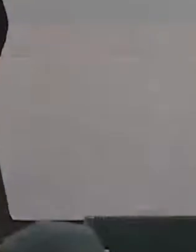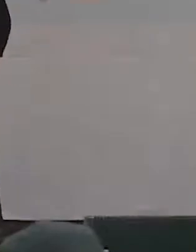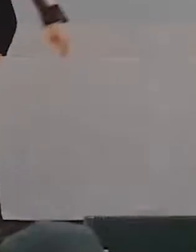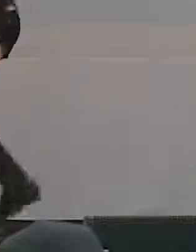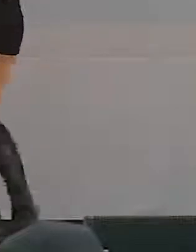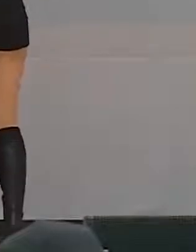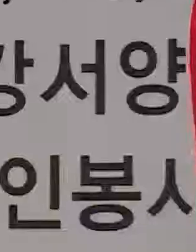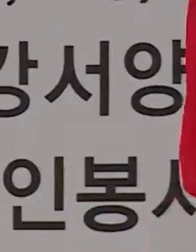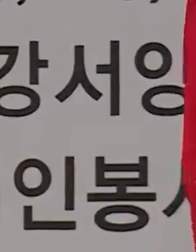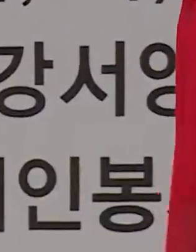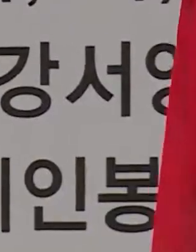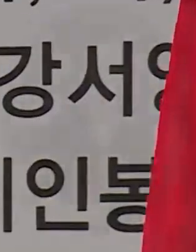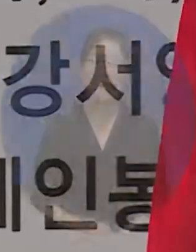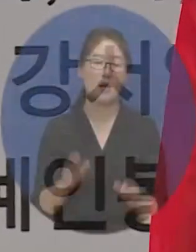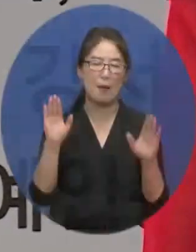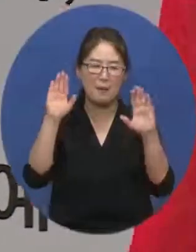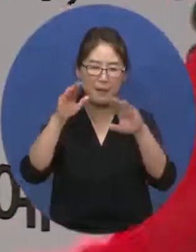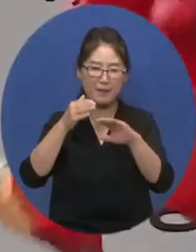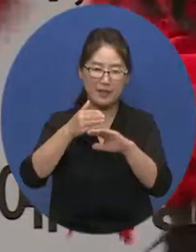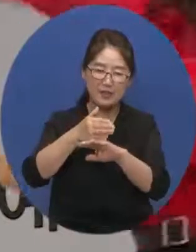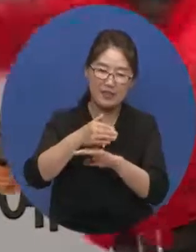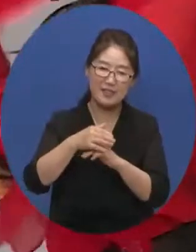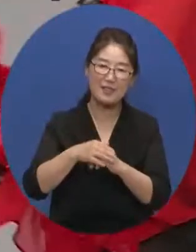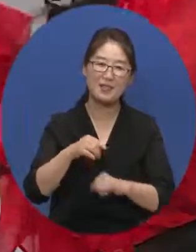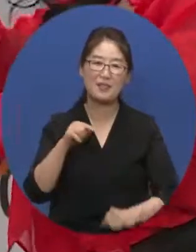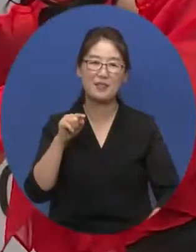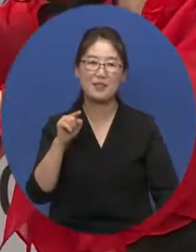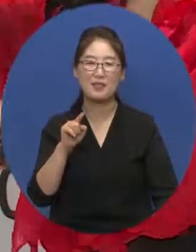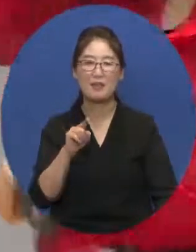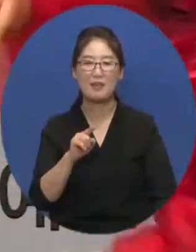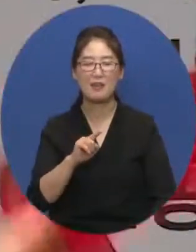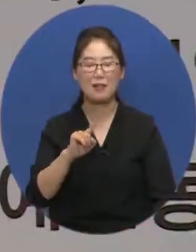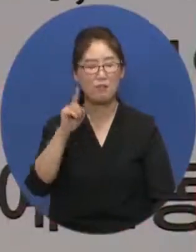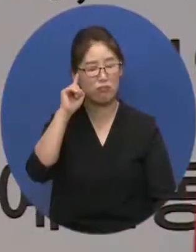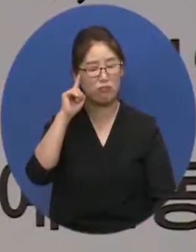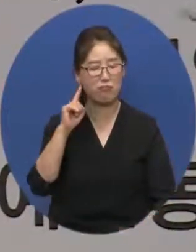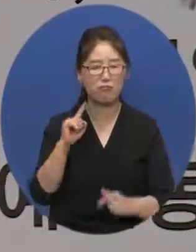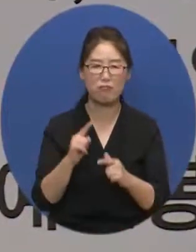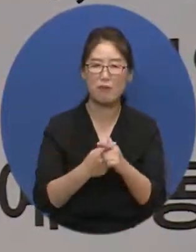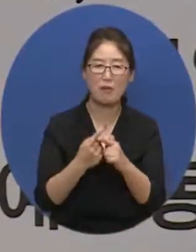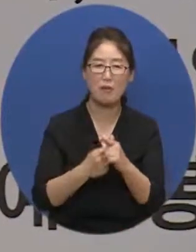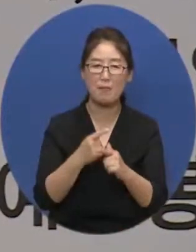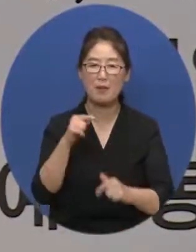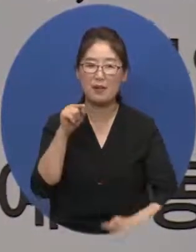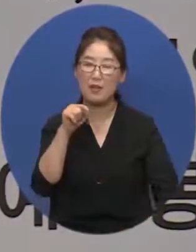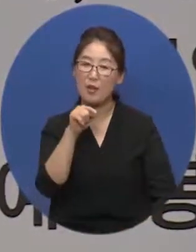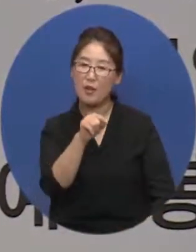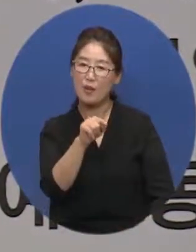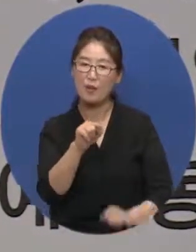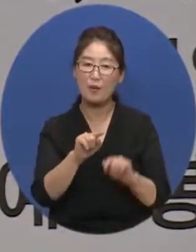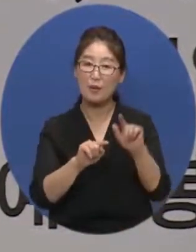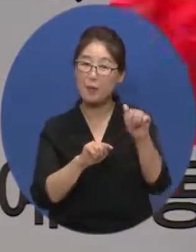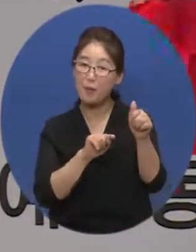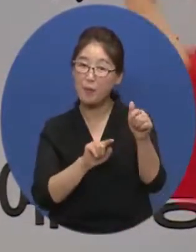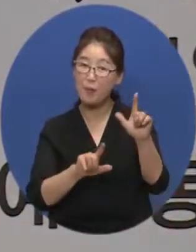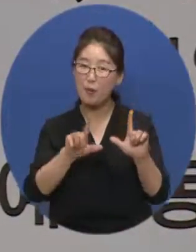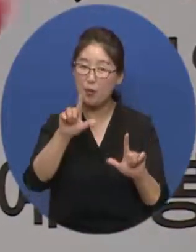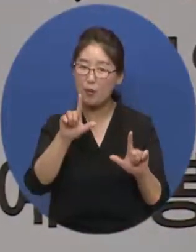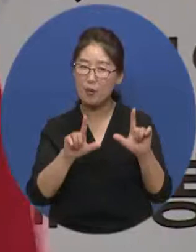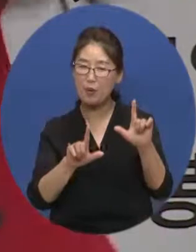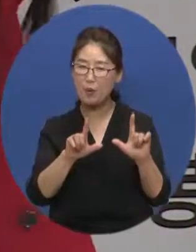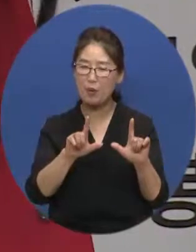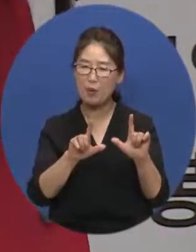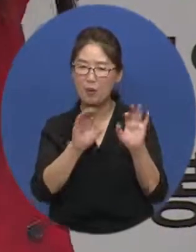놓아줄래 Oh, baby, let me go tonight 어느 순간 아무렇지 않아도 널 뒷모습에 난 눈물